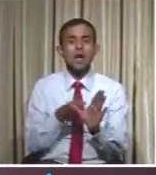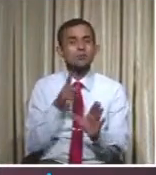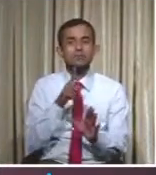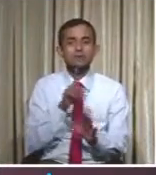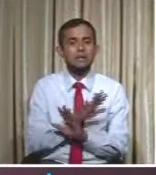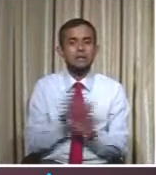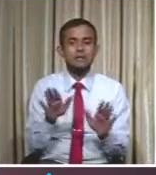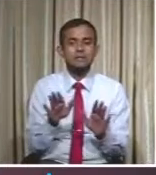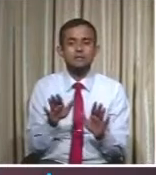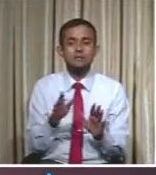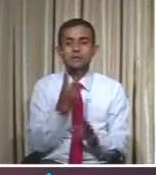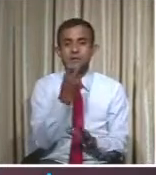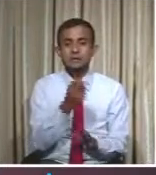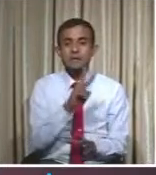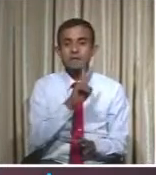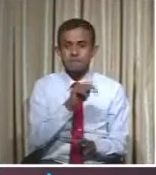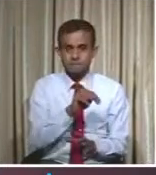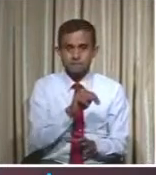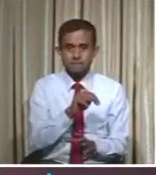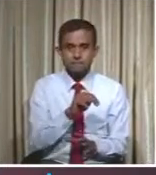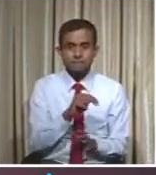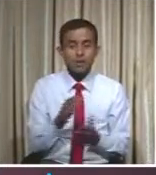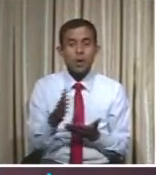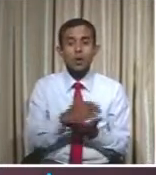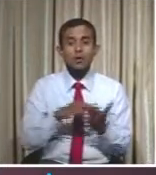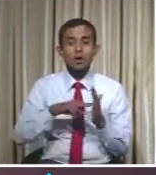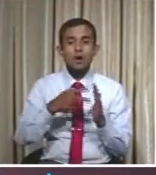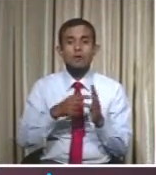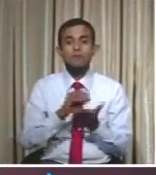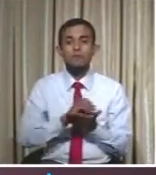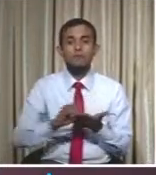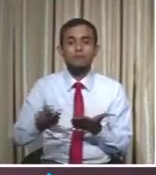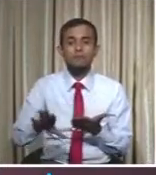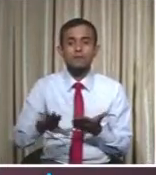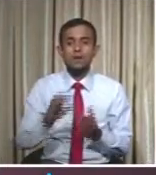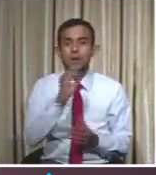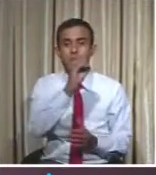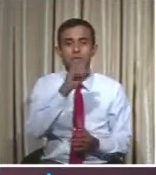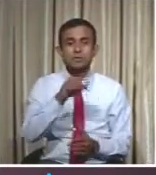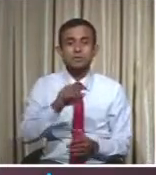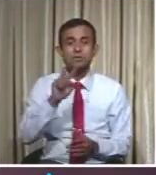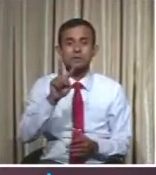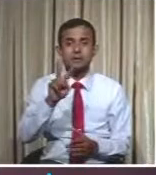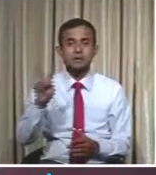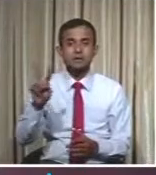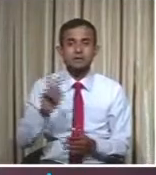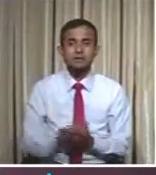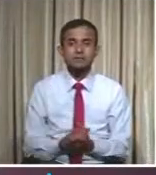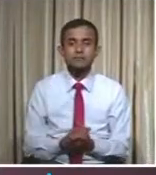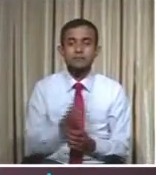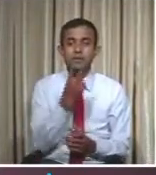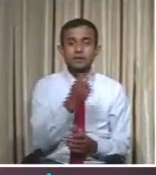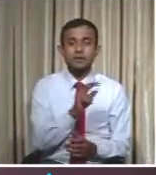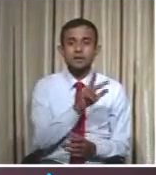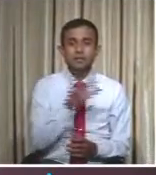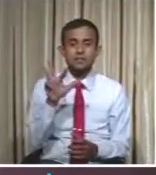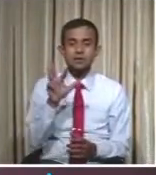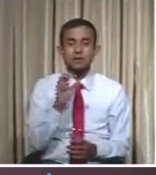නෙවෙයි. 2020 මුළු අයවැයම වෙන් වෙලා තියෙන්නේ 0.22%.